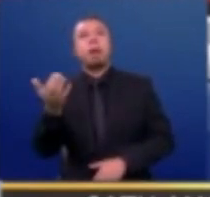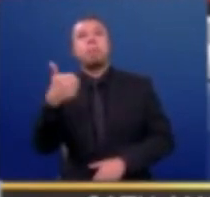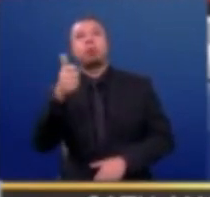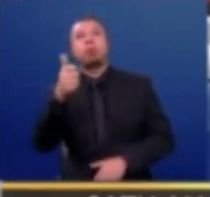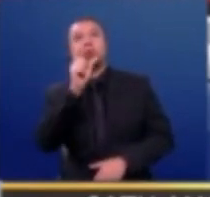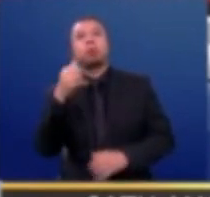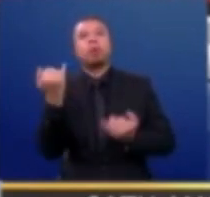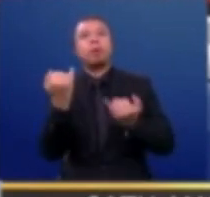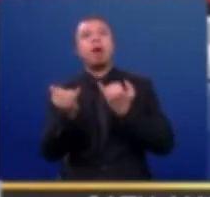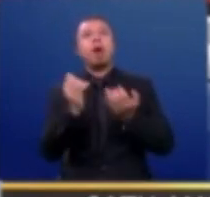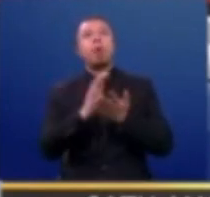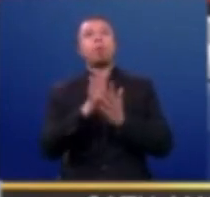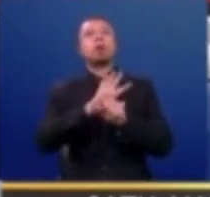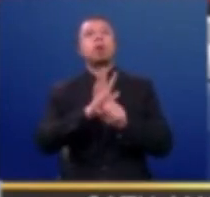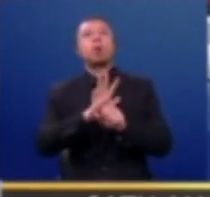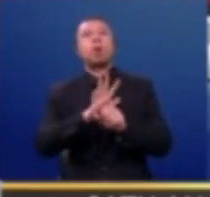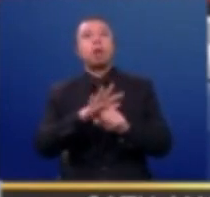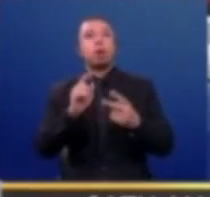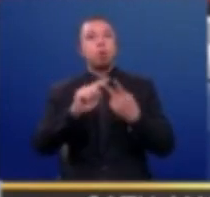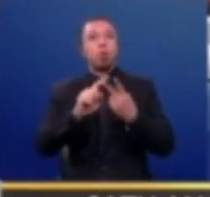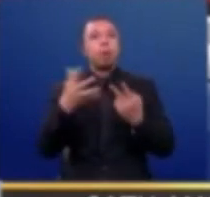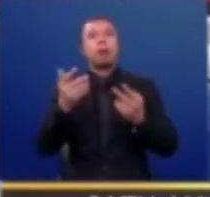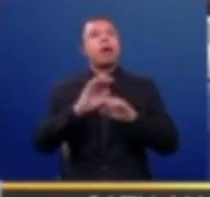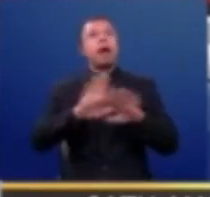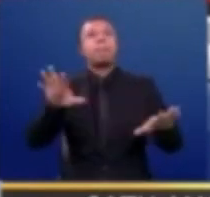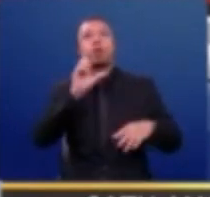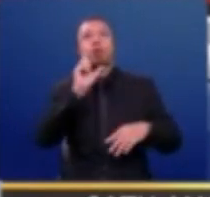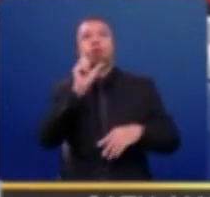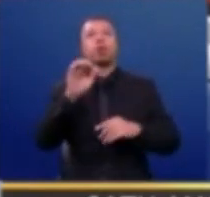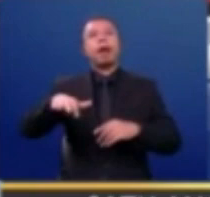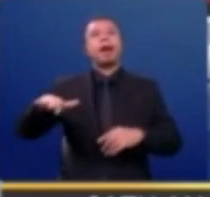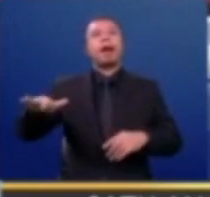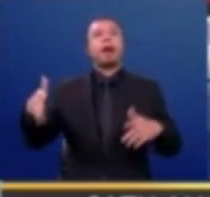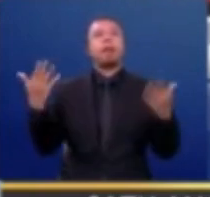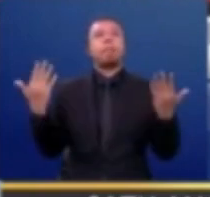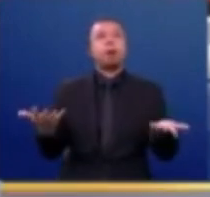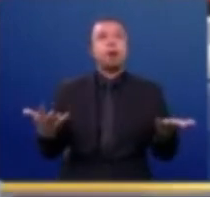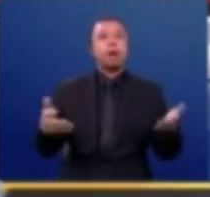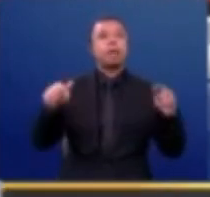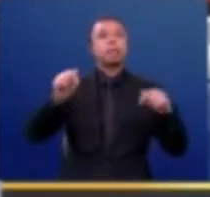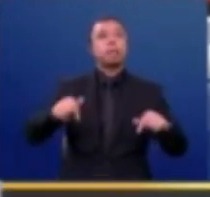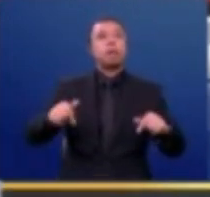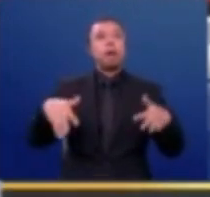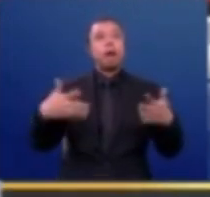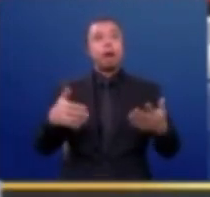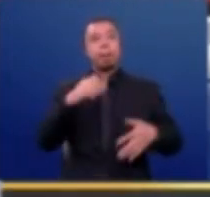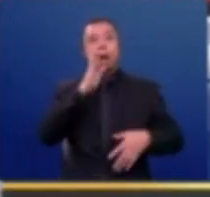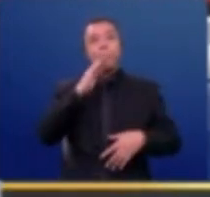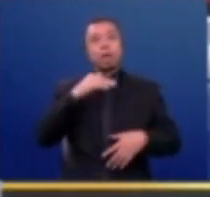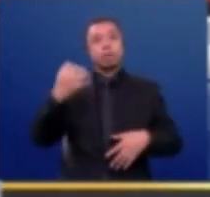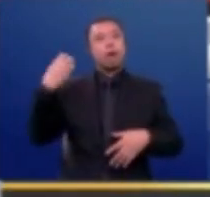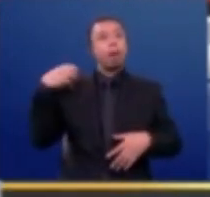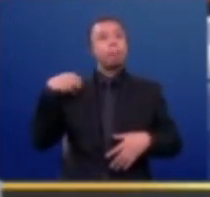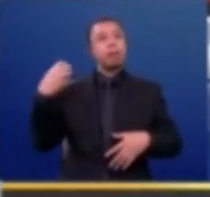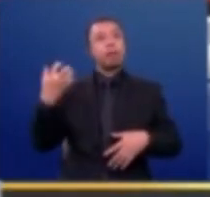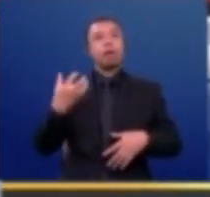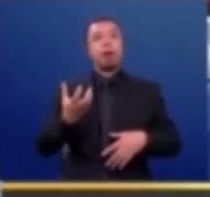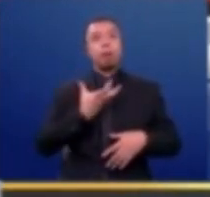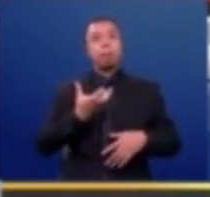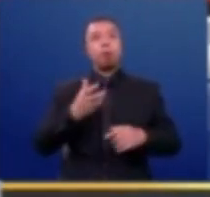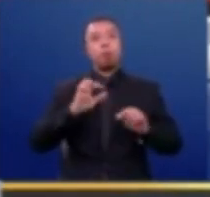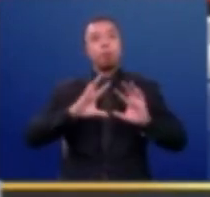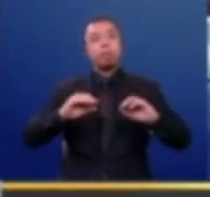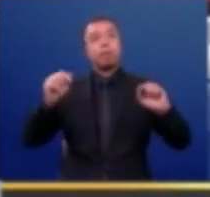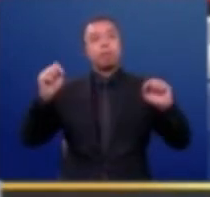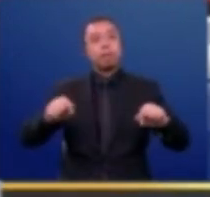dua, mana yang paling aman untuk memvaksinasi anak-anak. Nah sekarang apa alasannya Amerika Serikat mau melakukan hal ini,